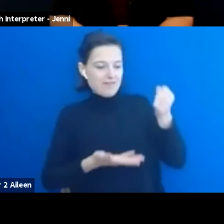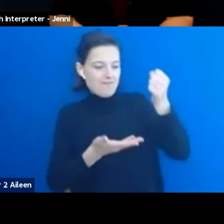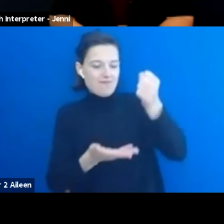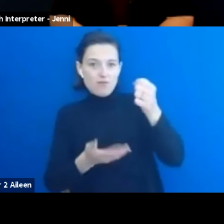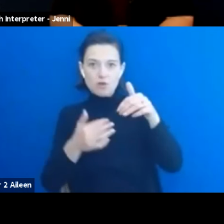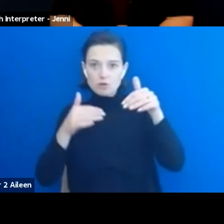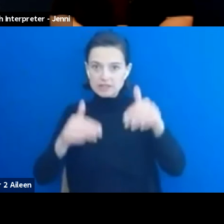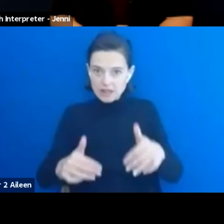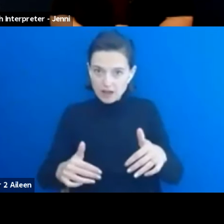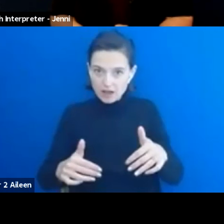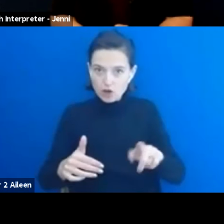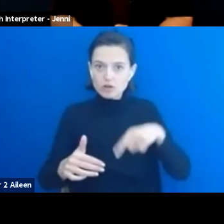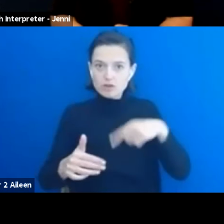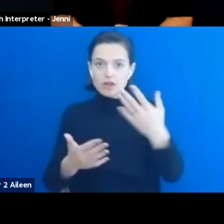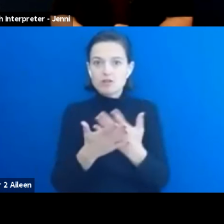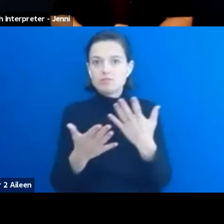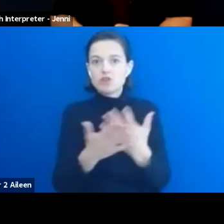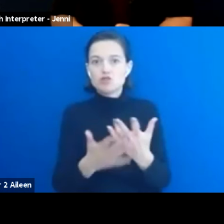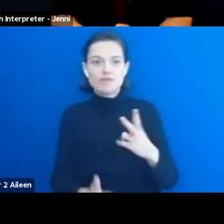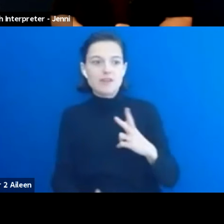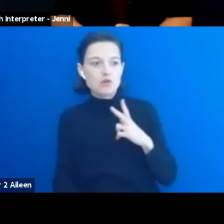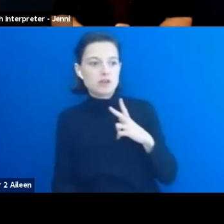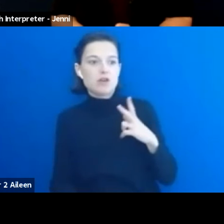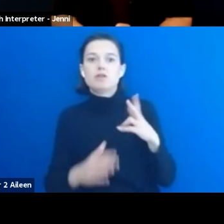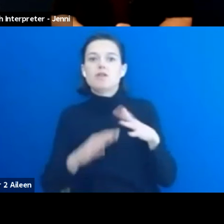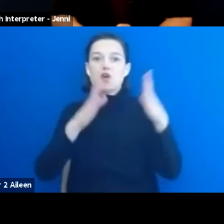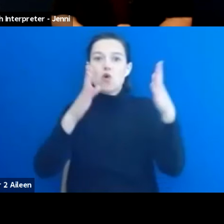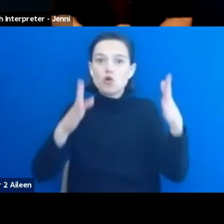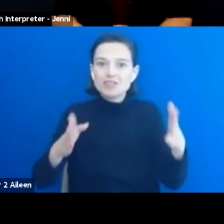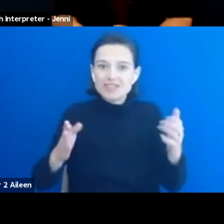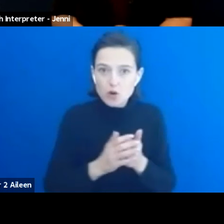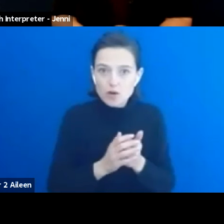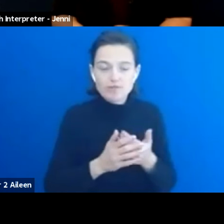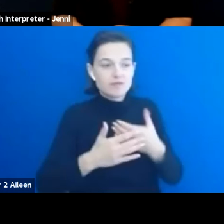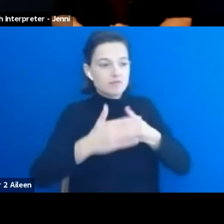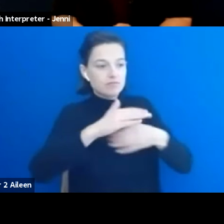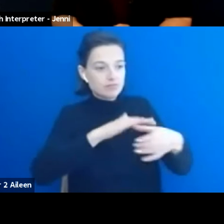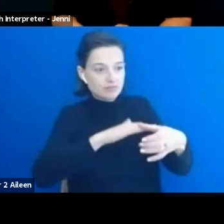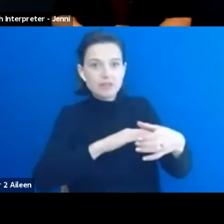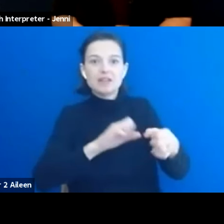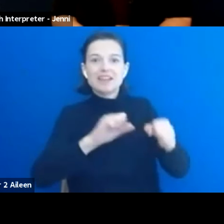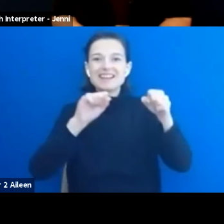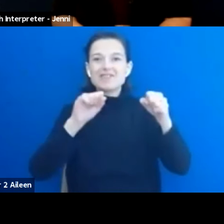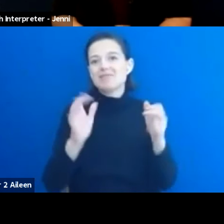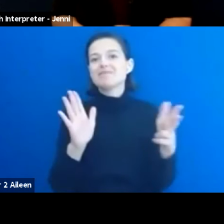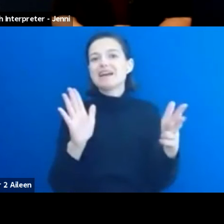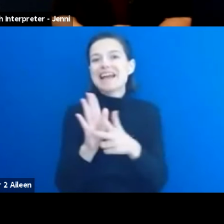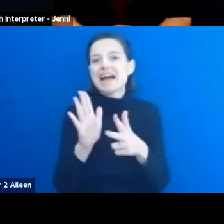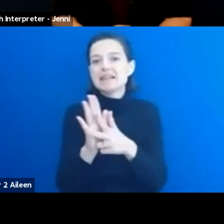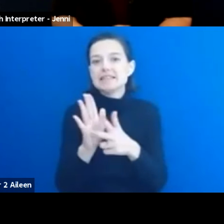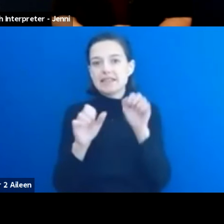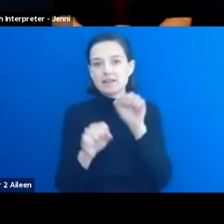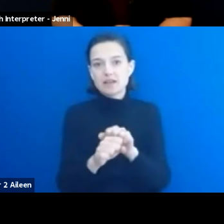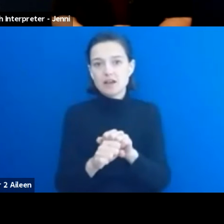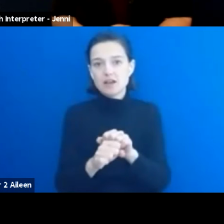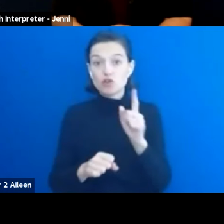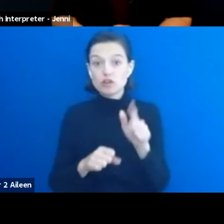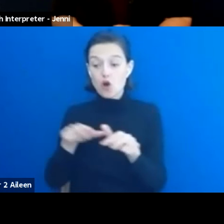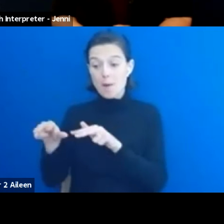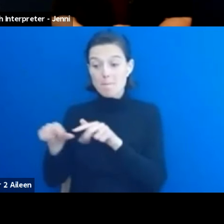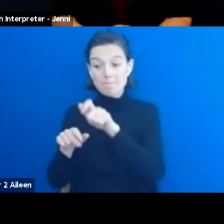eine Unterkunft zu garantieren, eine Unterkunft zu geben und auch die Entlastung der Manager